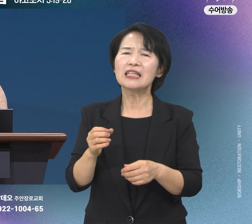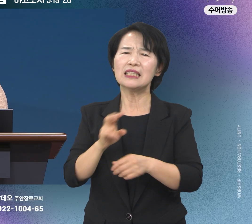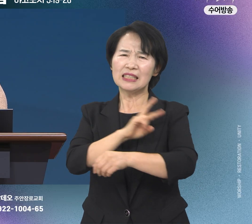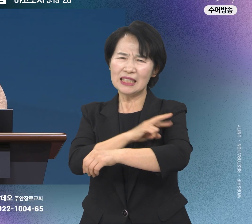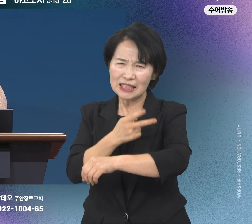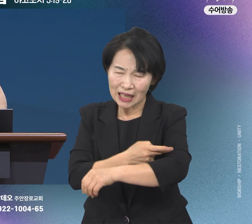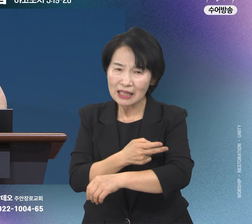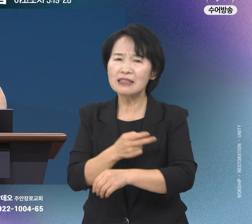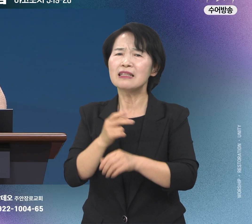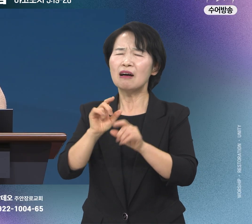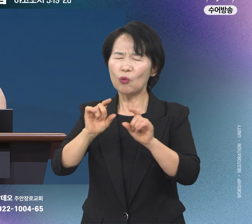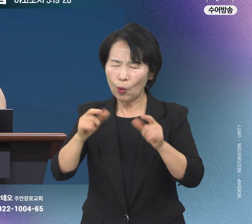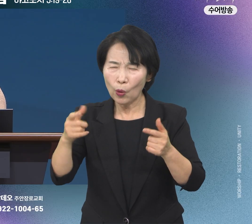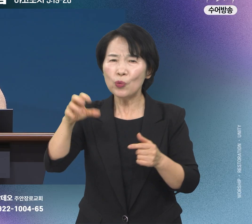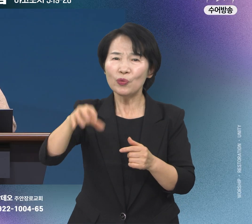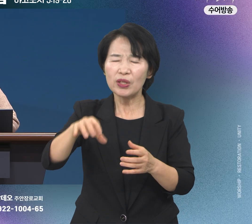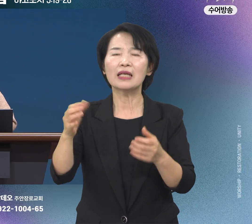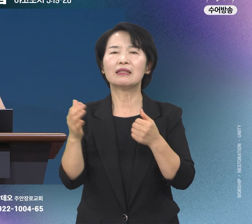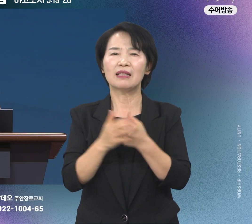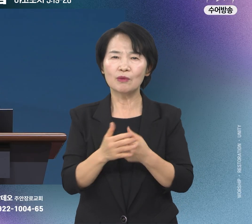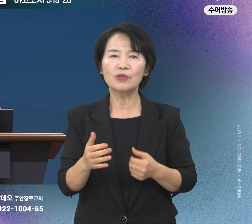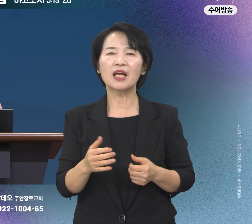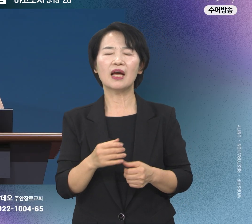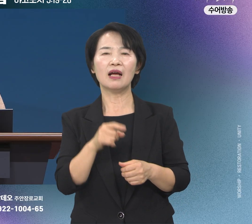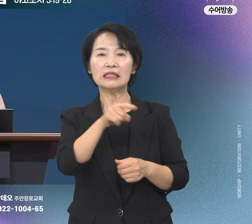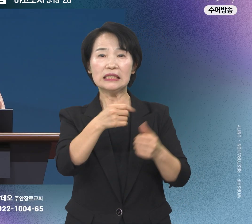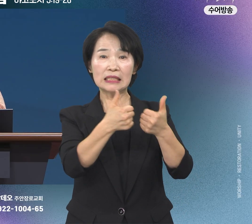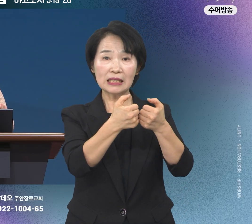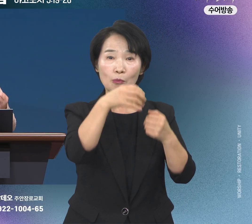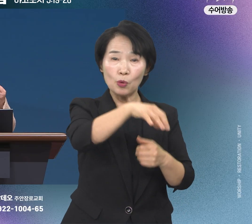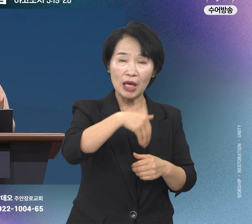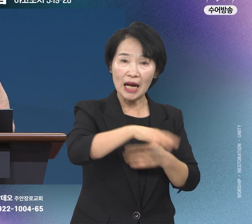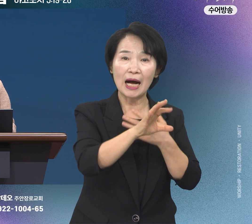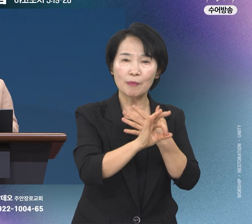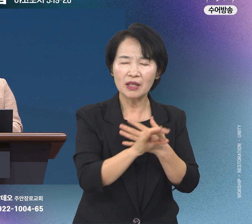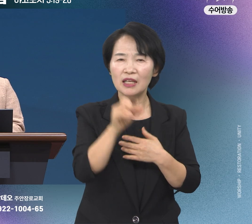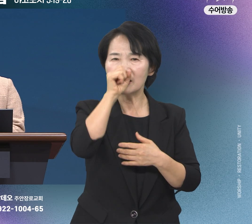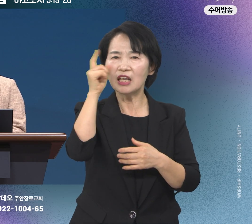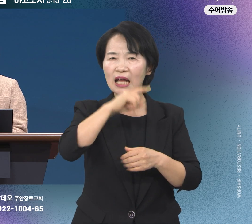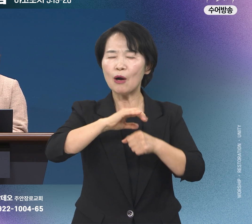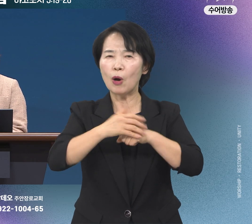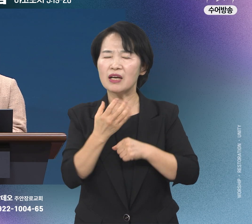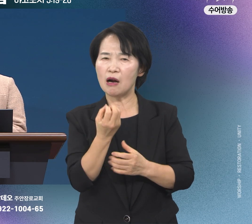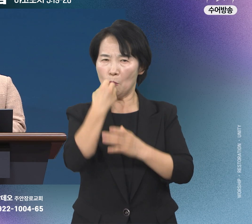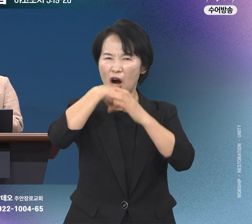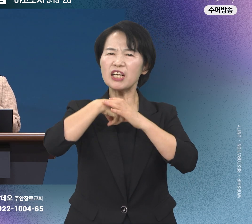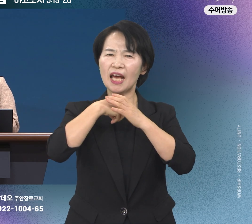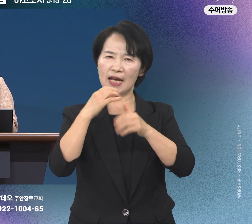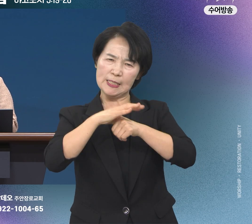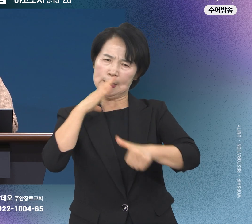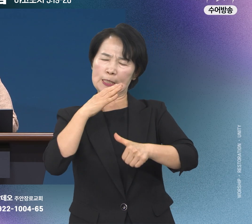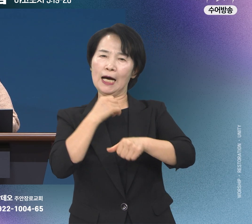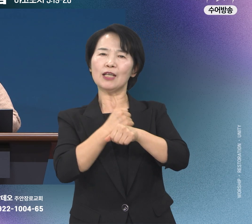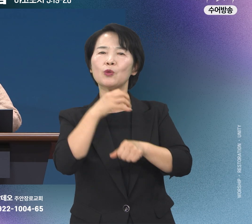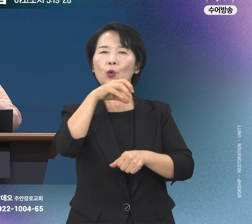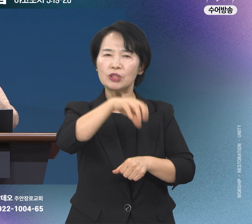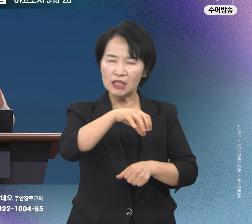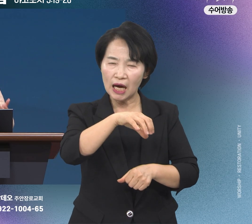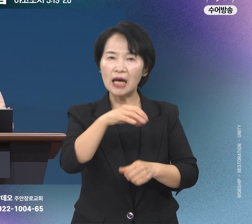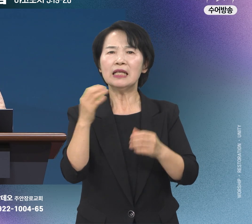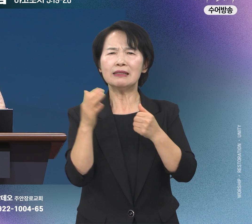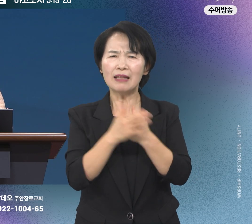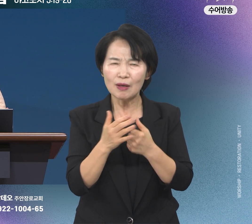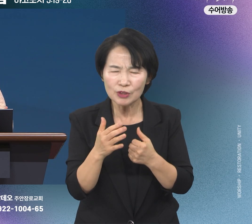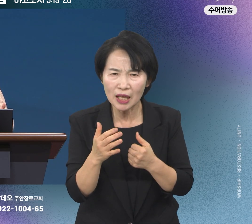그냥 선악과를 먹게 하는 곳이구나 라고 생각을 했어요. 그렇게 교육을 했고요. 그래서 이 친구들이 이단